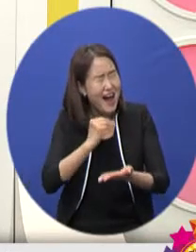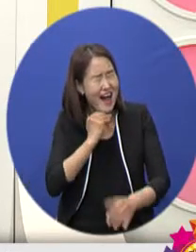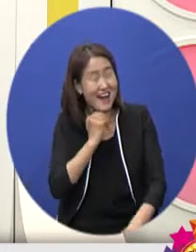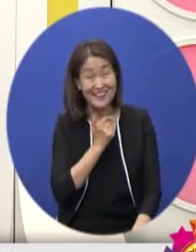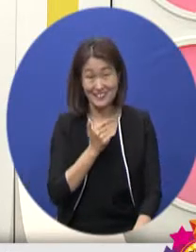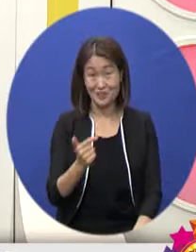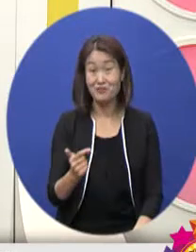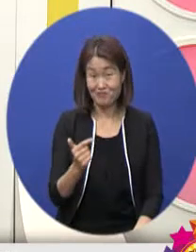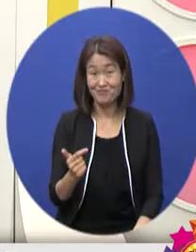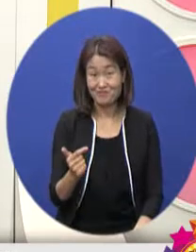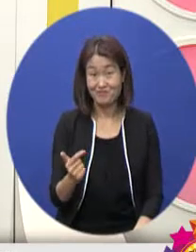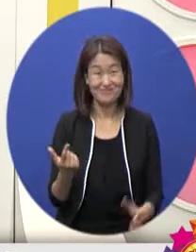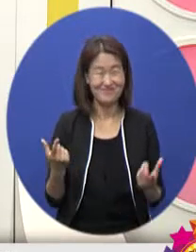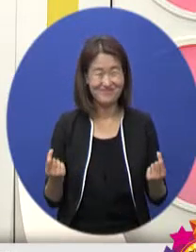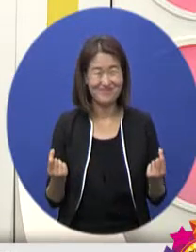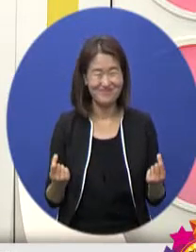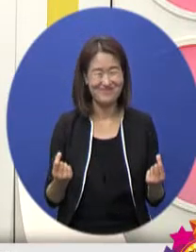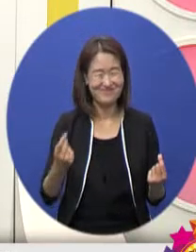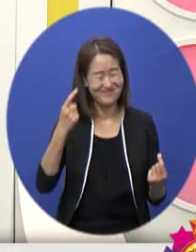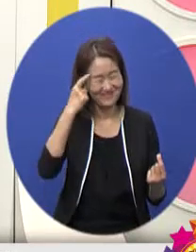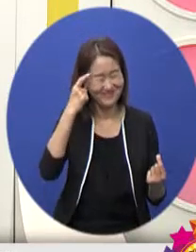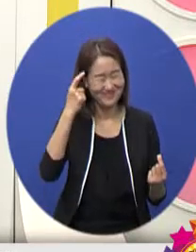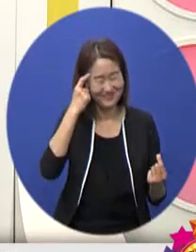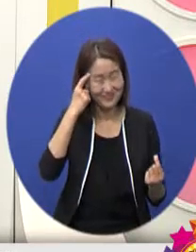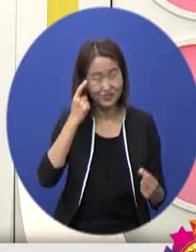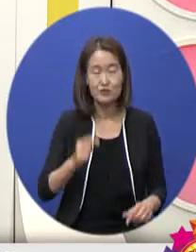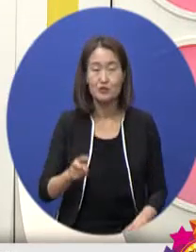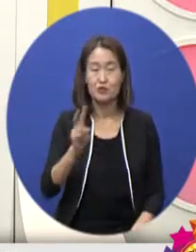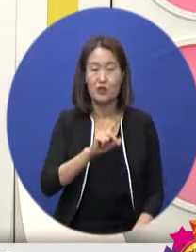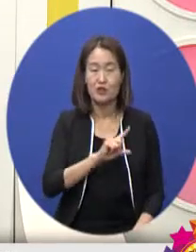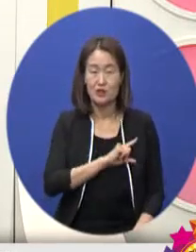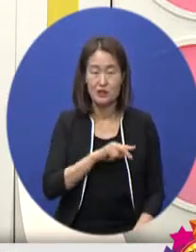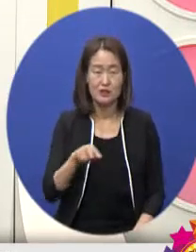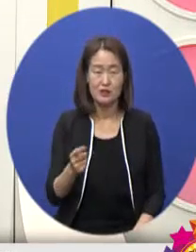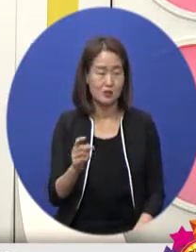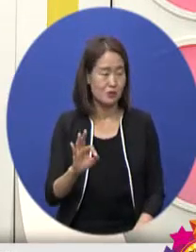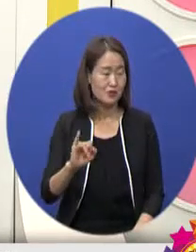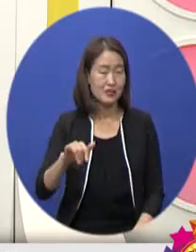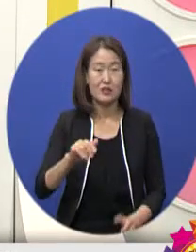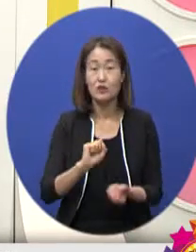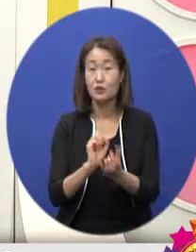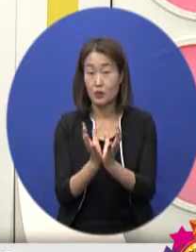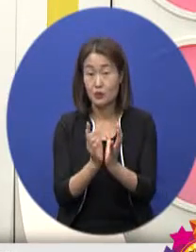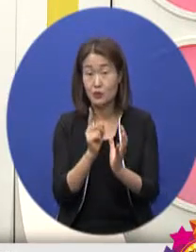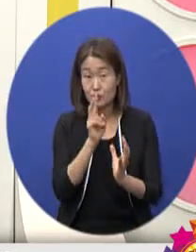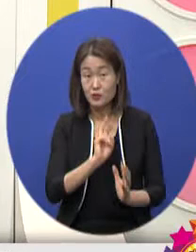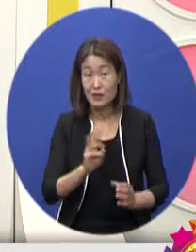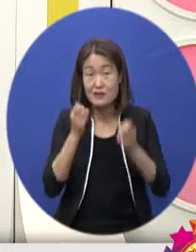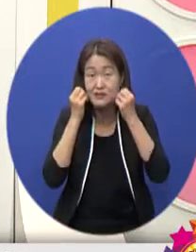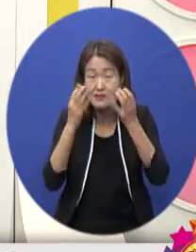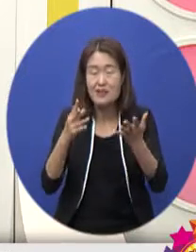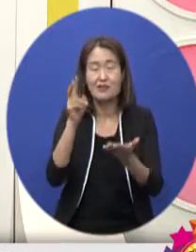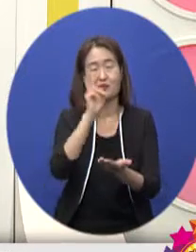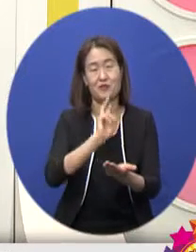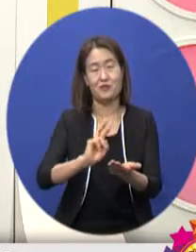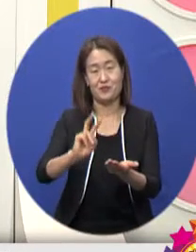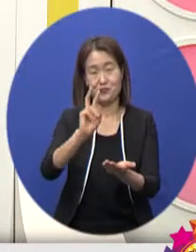기대를 야무지게 해봅니다. 제목은 송이 꽃이라는 저의